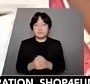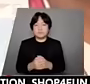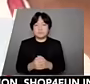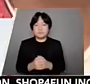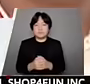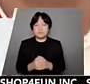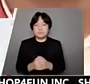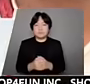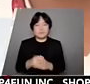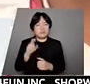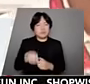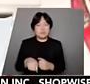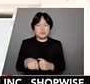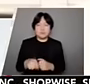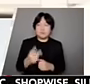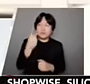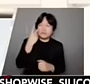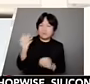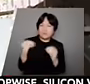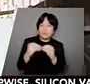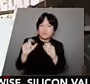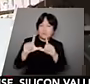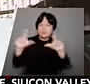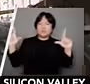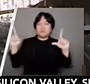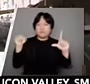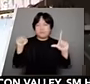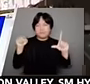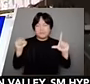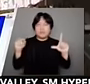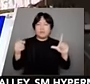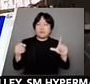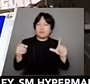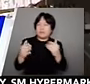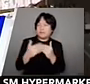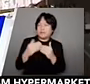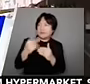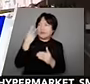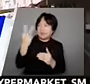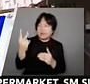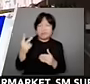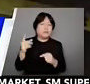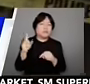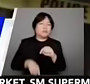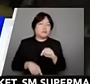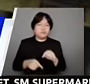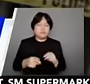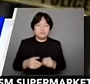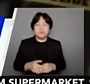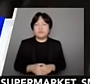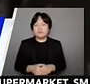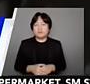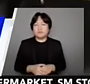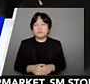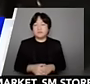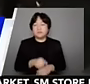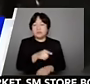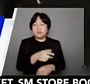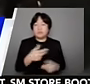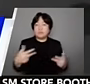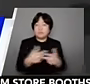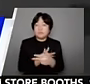malaki. Palalakihan pa siguro natin siguro. Pansamantalang hindi madadaanan ng mga motorista ang pinangyarihan ng